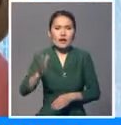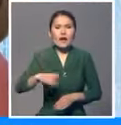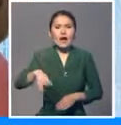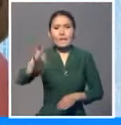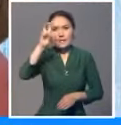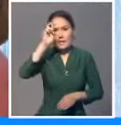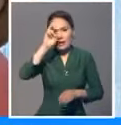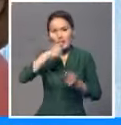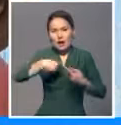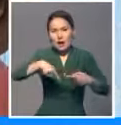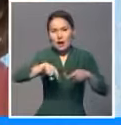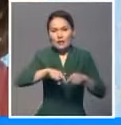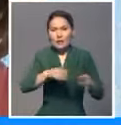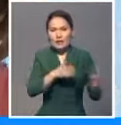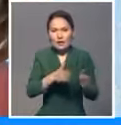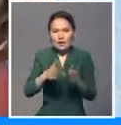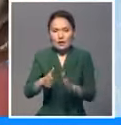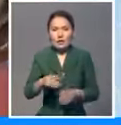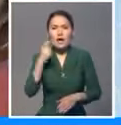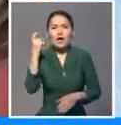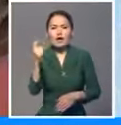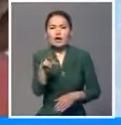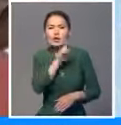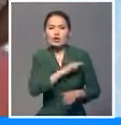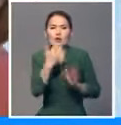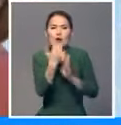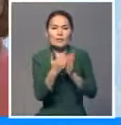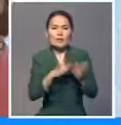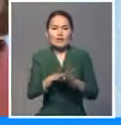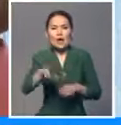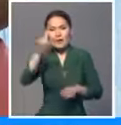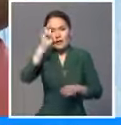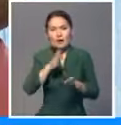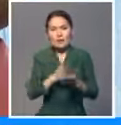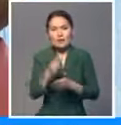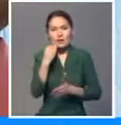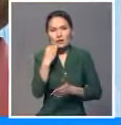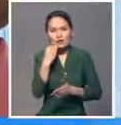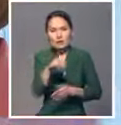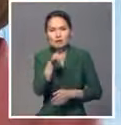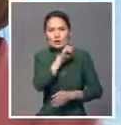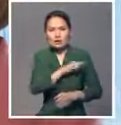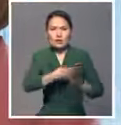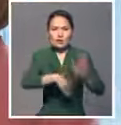мемлекеттік аппаратты қалыптастыру, экономикалық бағдарламалардың тиімді жүзеге асуын және мемлекеттік қызметтерді сапалы ұсынуды қамтамасыз етеді.